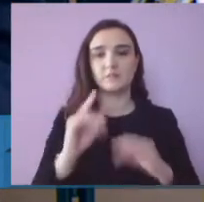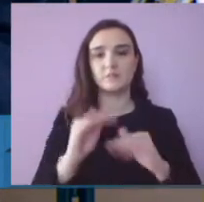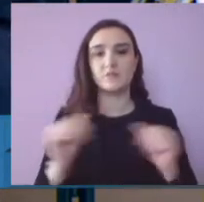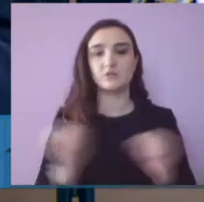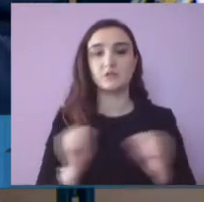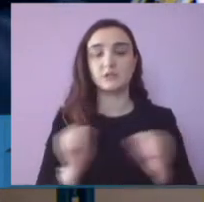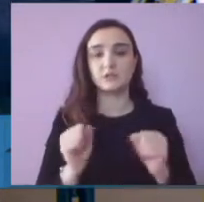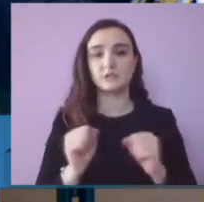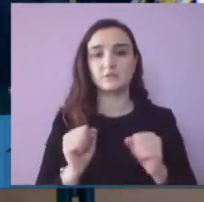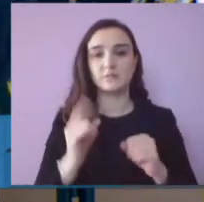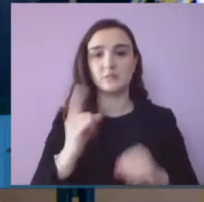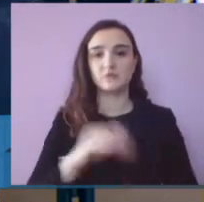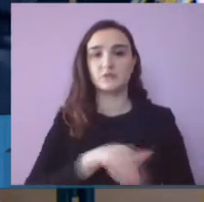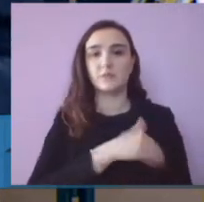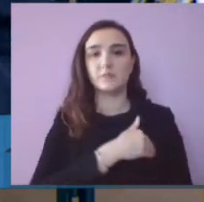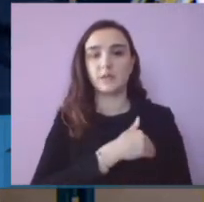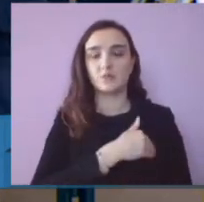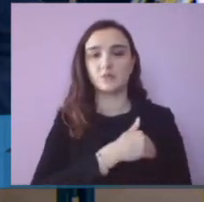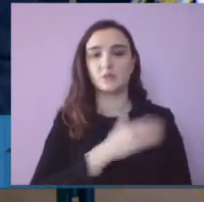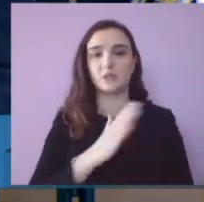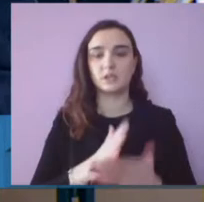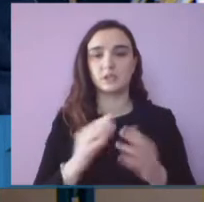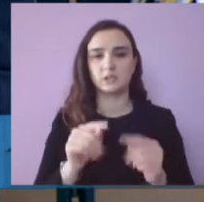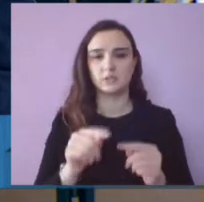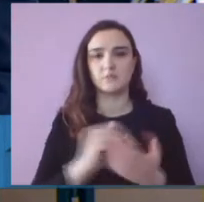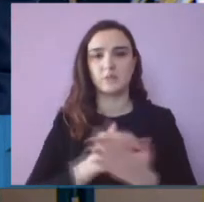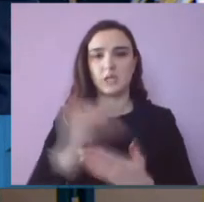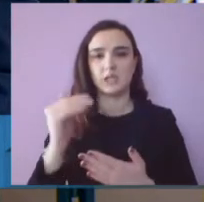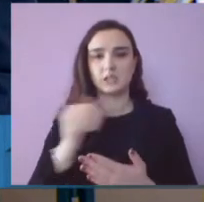ბავშვის ტემპერატურა 10 ერთეულით მაღალია